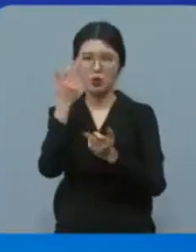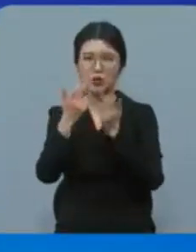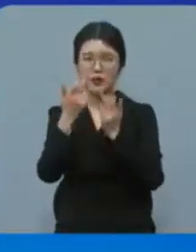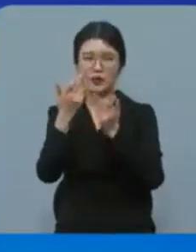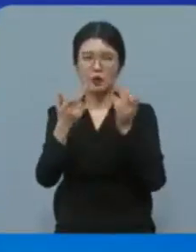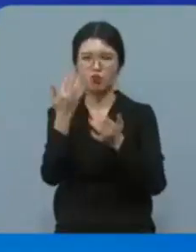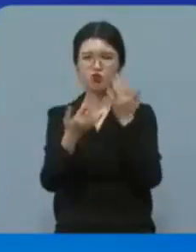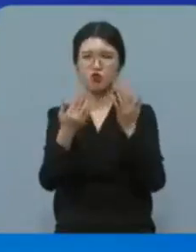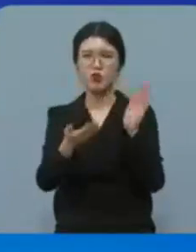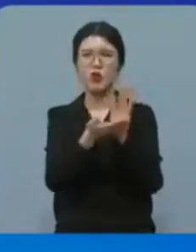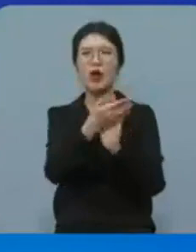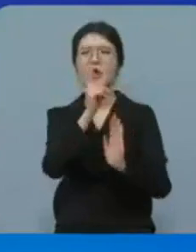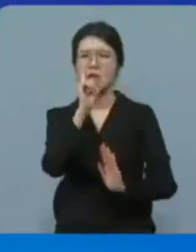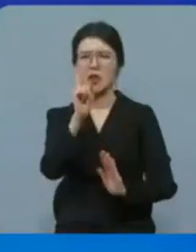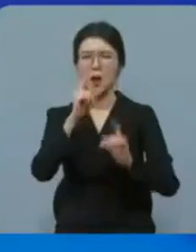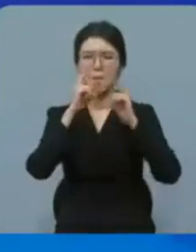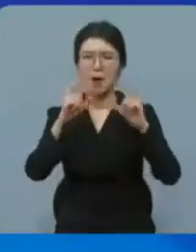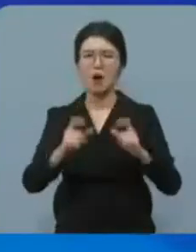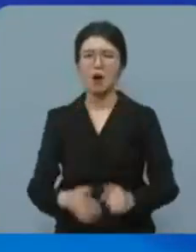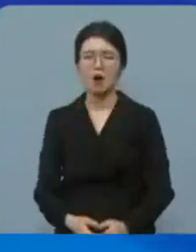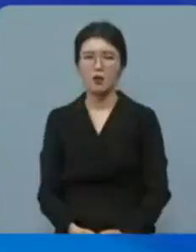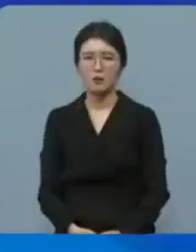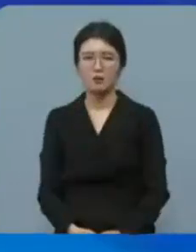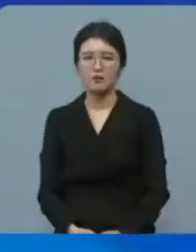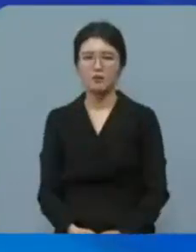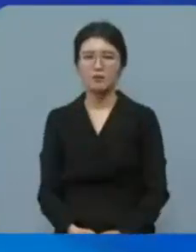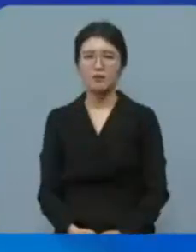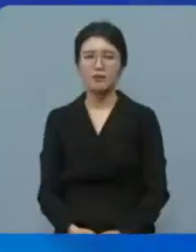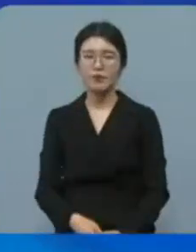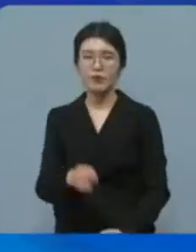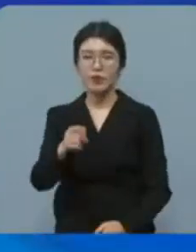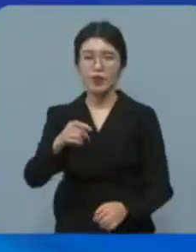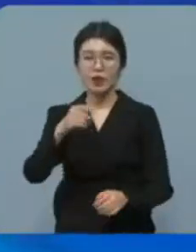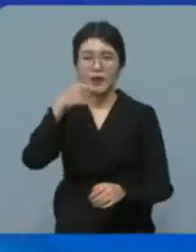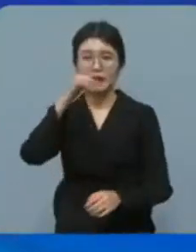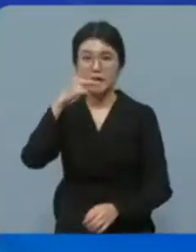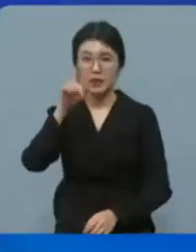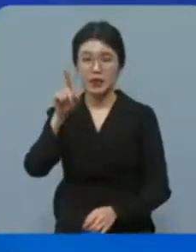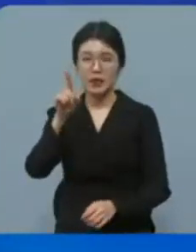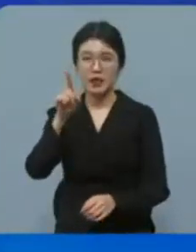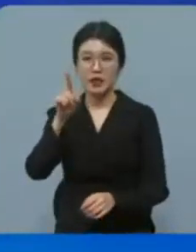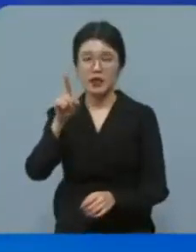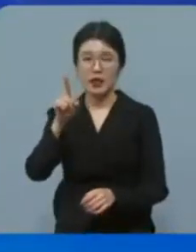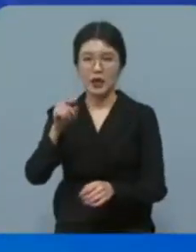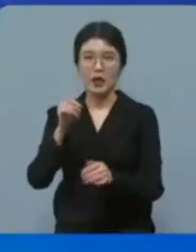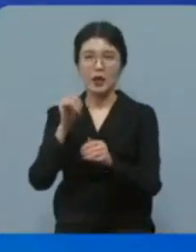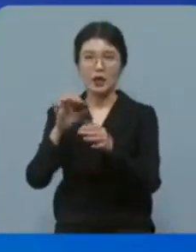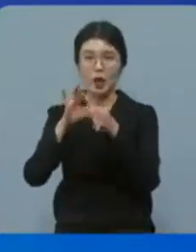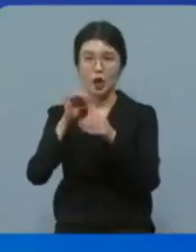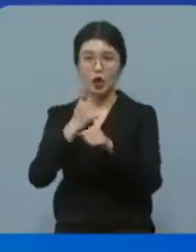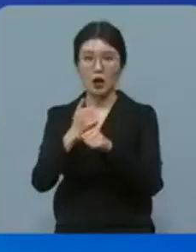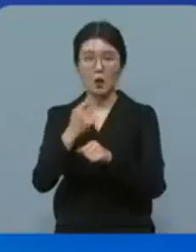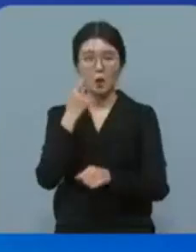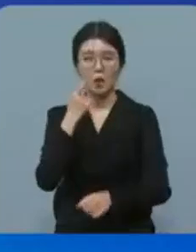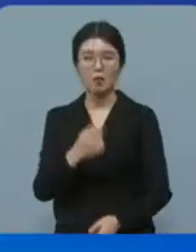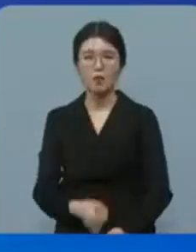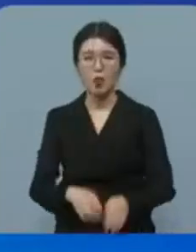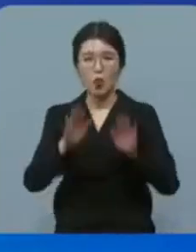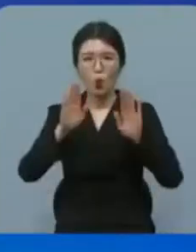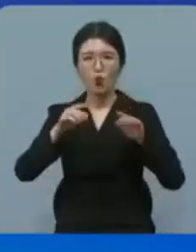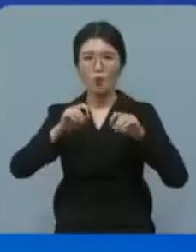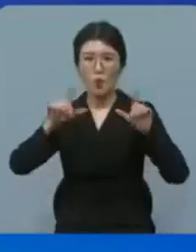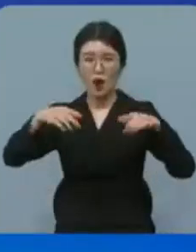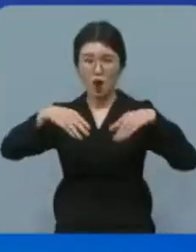산불 등 1단계까지 발령되는데요 보통 이정훈 기자 연결해 자세한 소식 알아봅니다 이정훈 기자 오늘 건조한